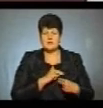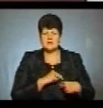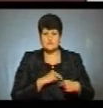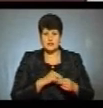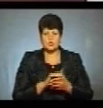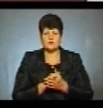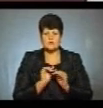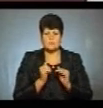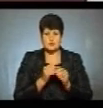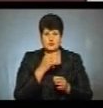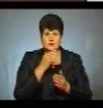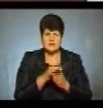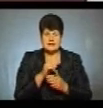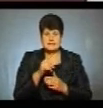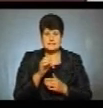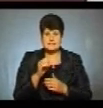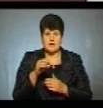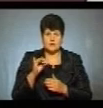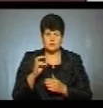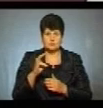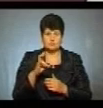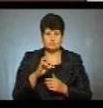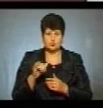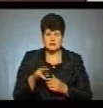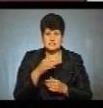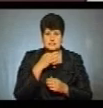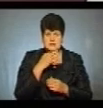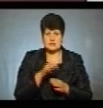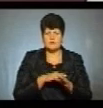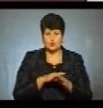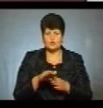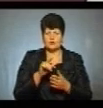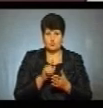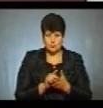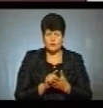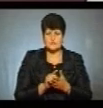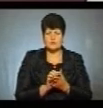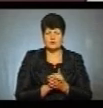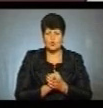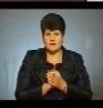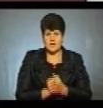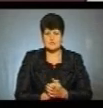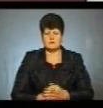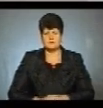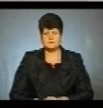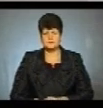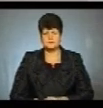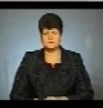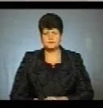з обмеженою відповідальністю «Зеонбуд», повідомила виконувачка обов'язків гендиректора цього товариства Ірина Алаб'єва.